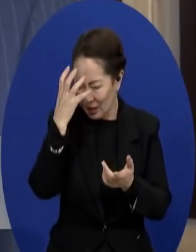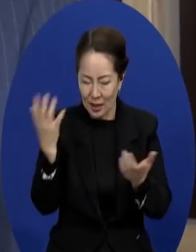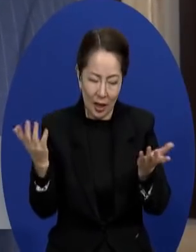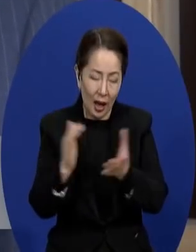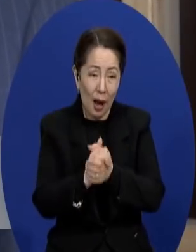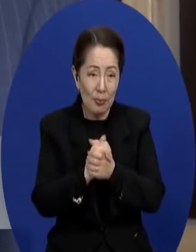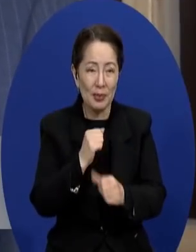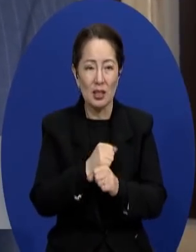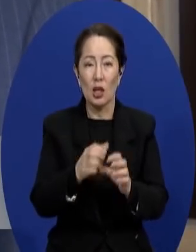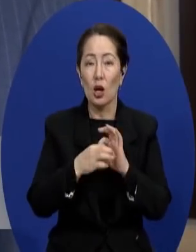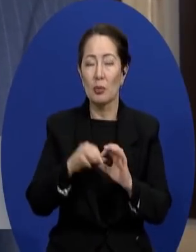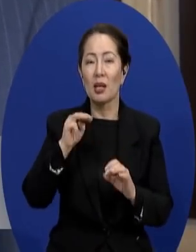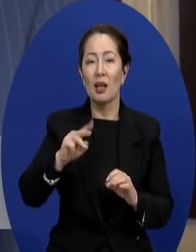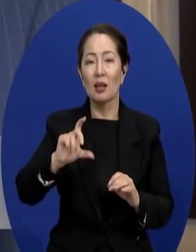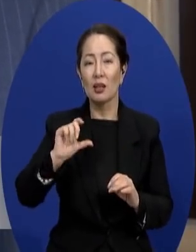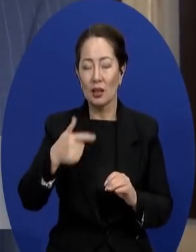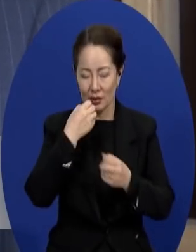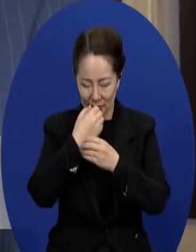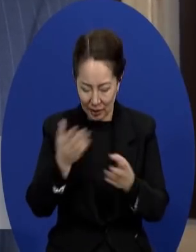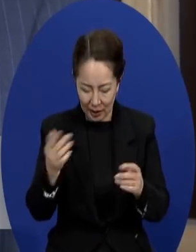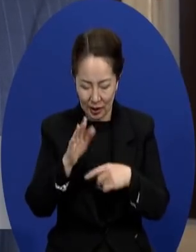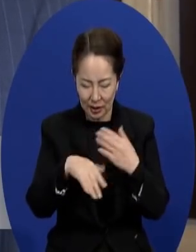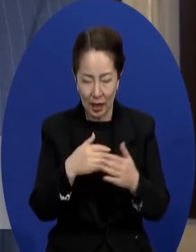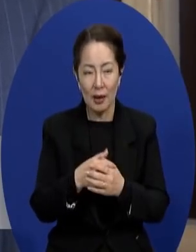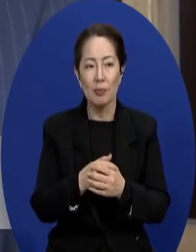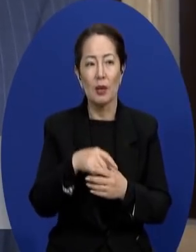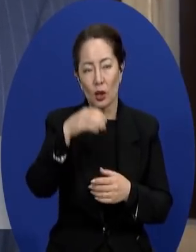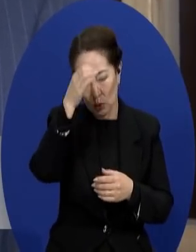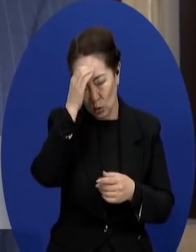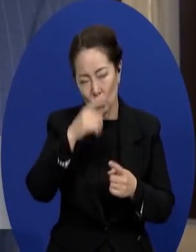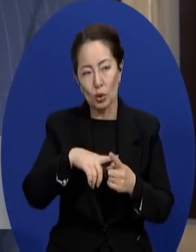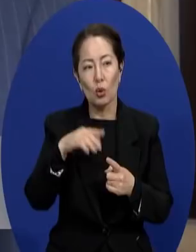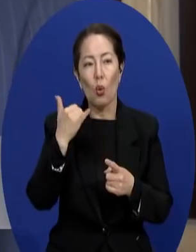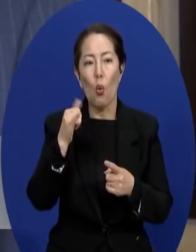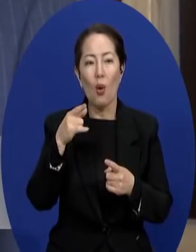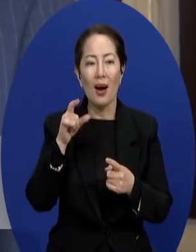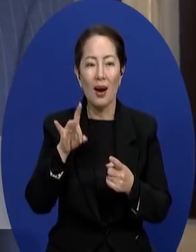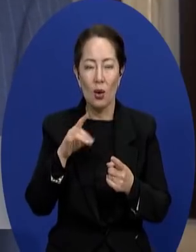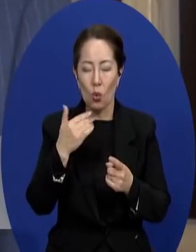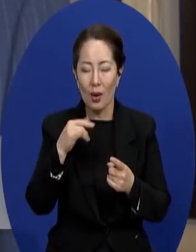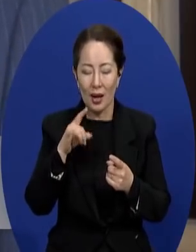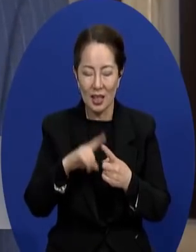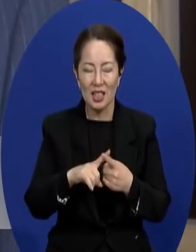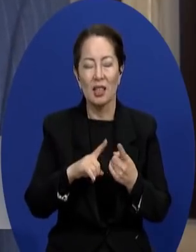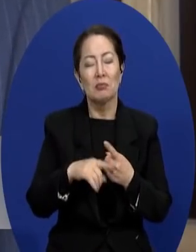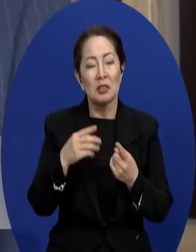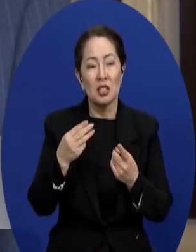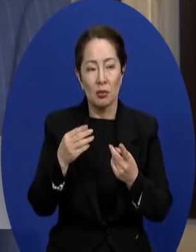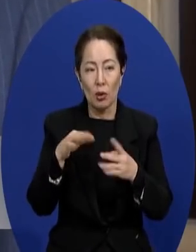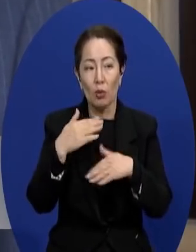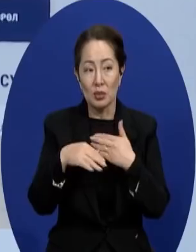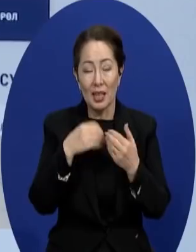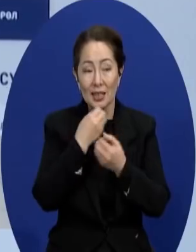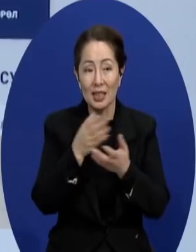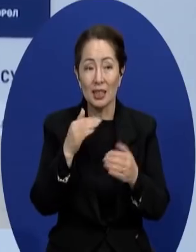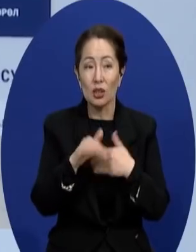ажиллагааны хүрээнд бол тэтгэлгүүд бол одоо зарлагдаад одоо турк, унгар, чивнинг гэх тодорхой тэтгэлгүүд бол зарлагдаад ингээд процесс нь бол явж